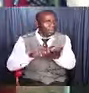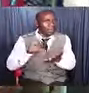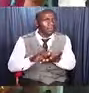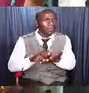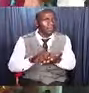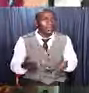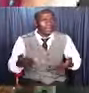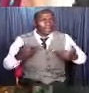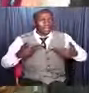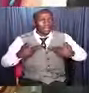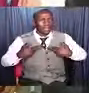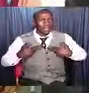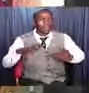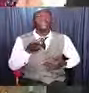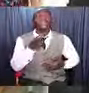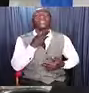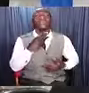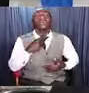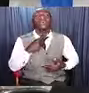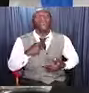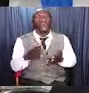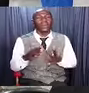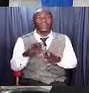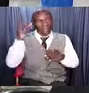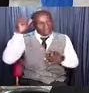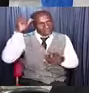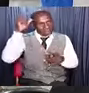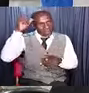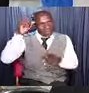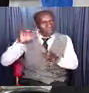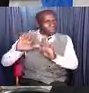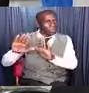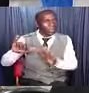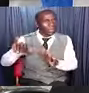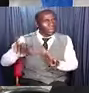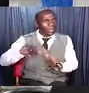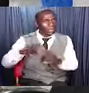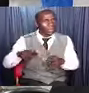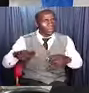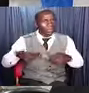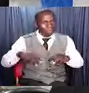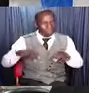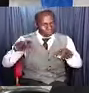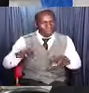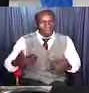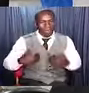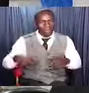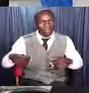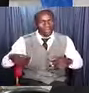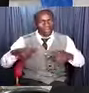moyo wangu. Believing that you've got your heart. Pale shetani alizuia nikiomba sipate leo nitapata. Where the devil was hindering, now you've got